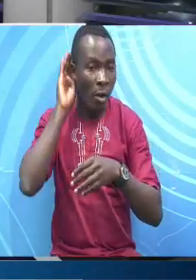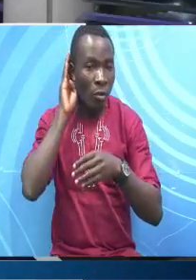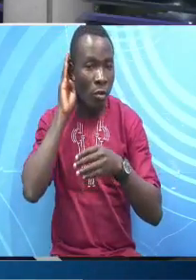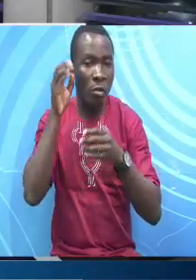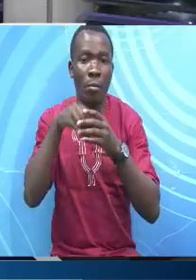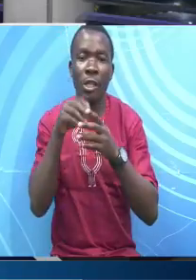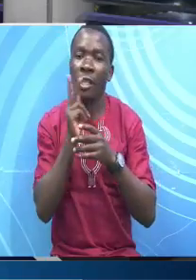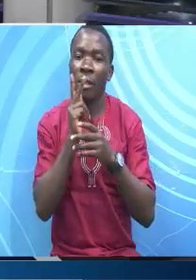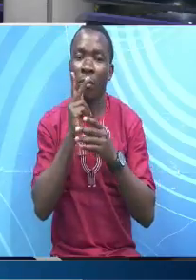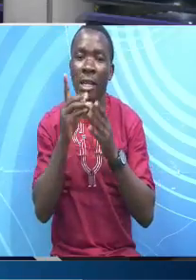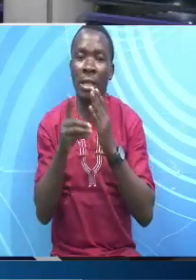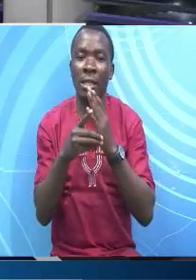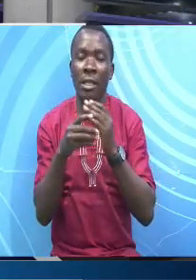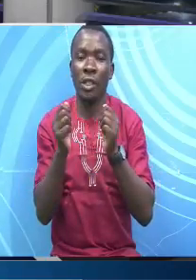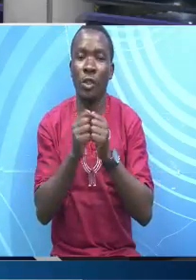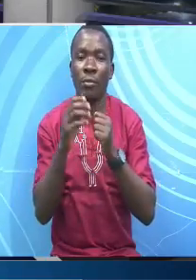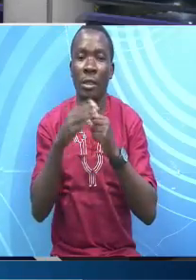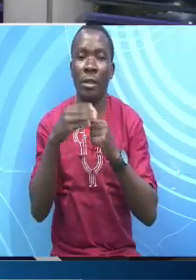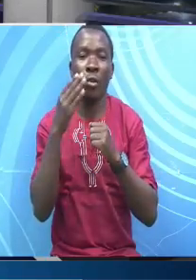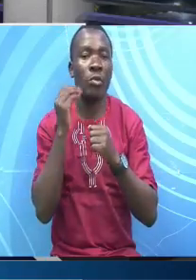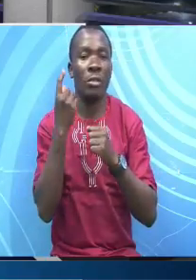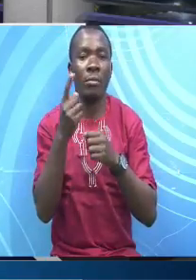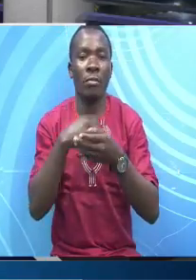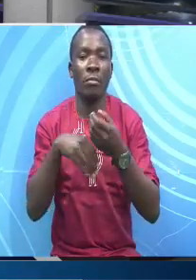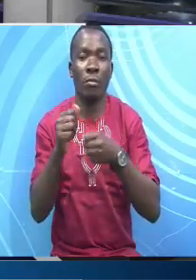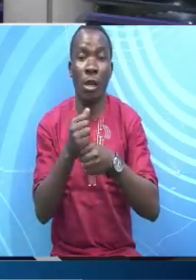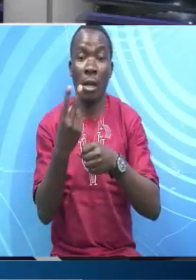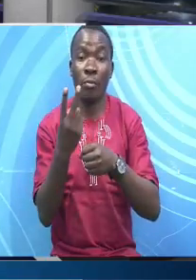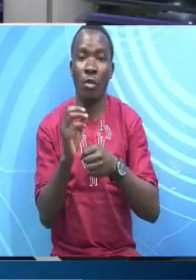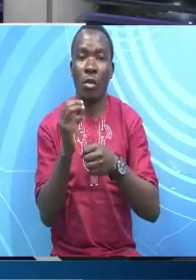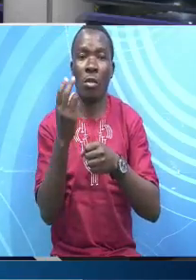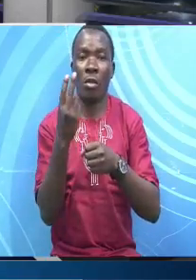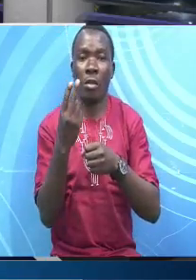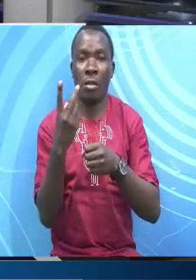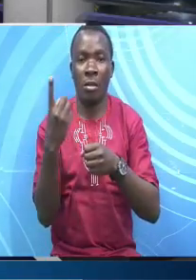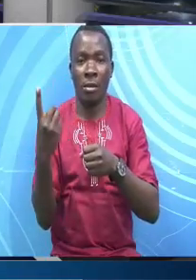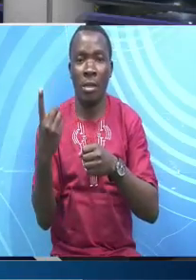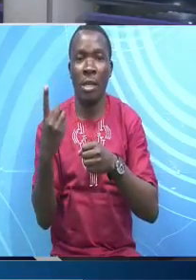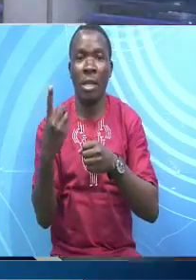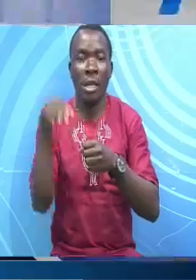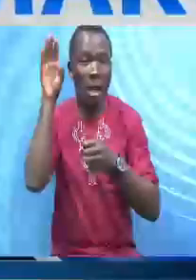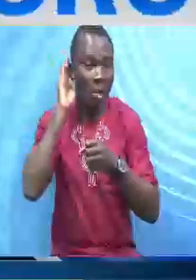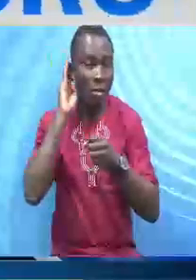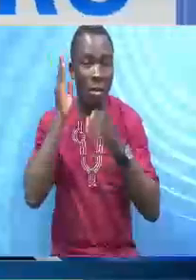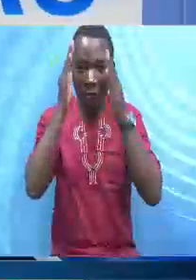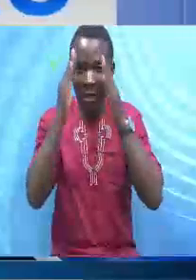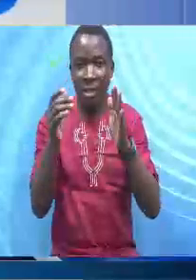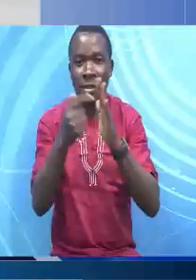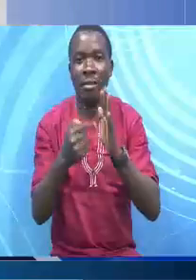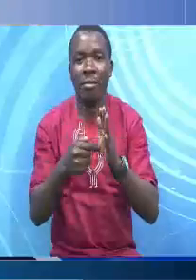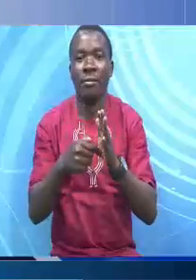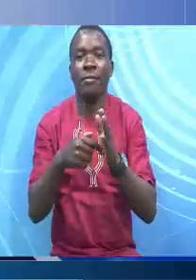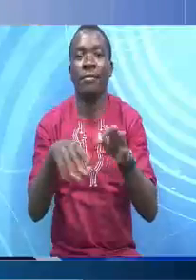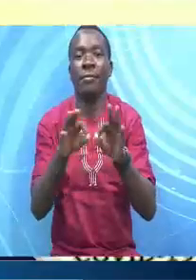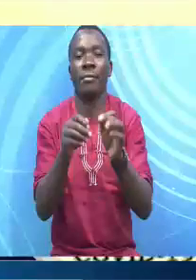itariki 19 mutara mwaka 2020 namakuru aza kwibanda ku ngingo z'ingenzi zikurikira.